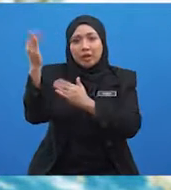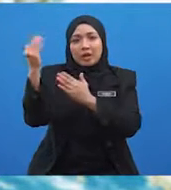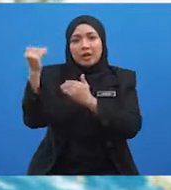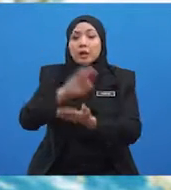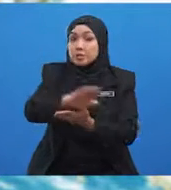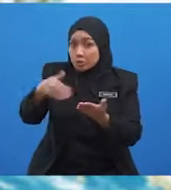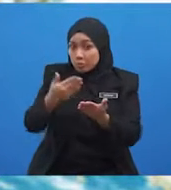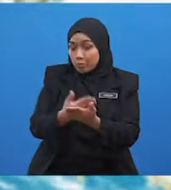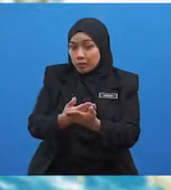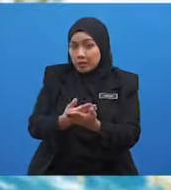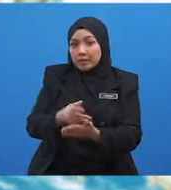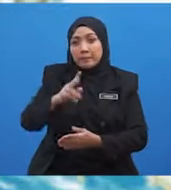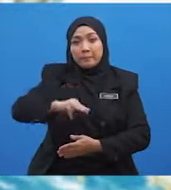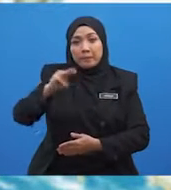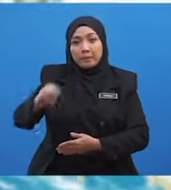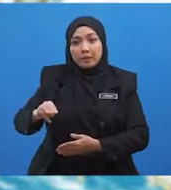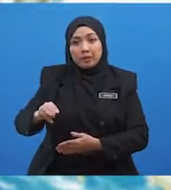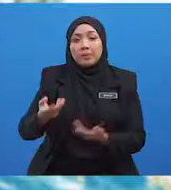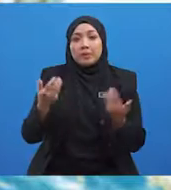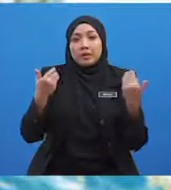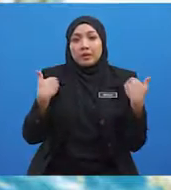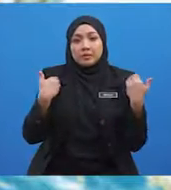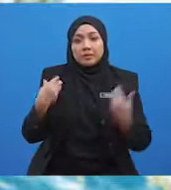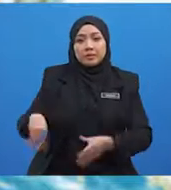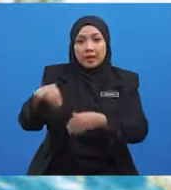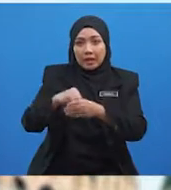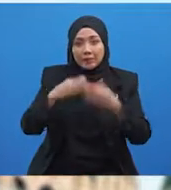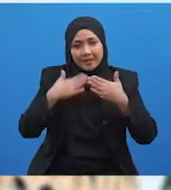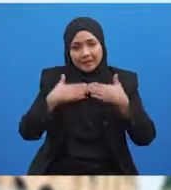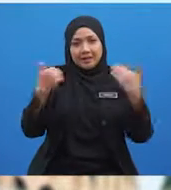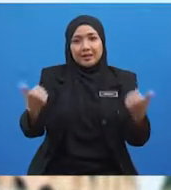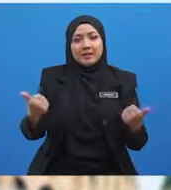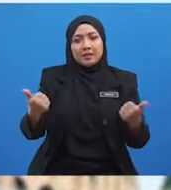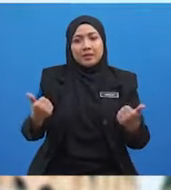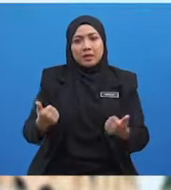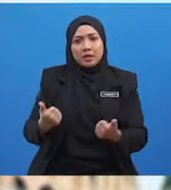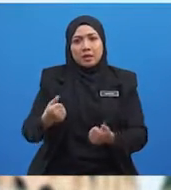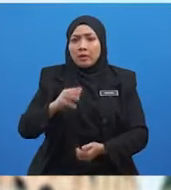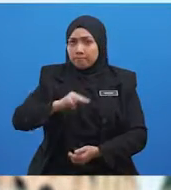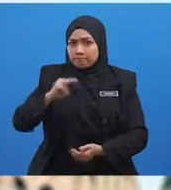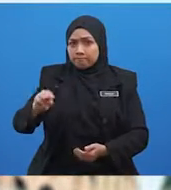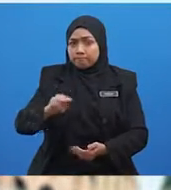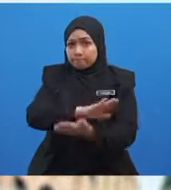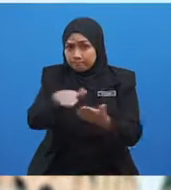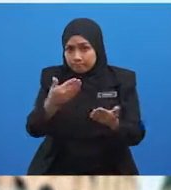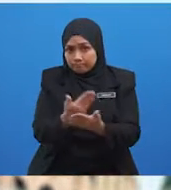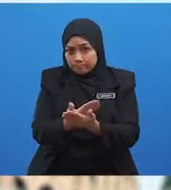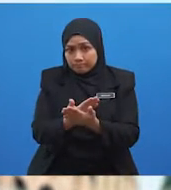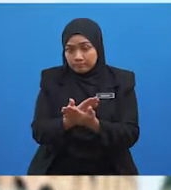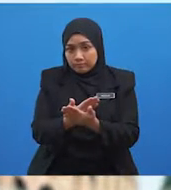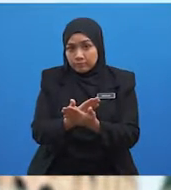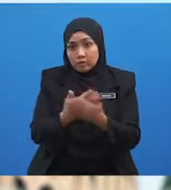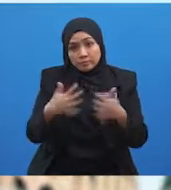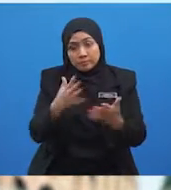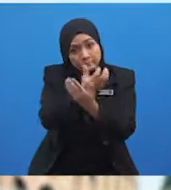semua pelajar berada dalam keadaan sihat. Sudahkah semua pelajar bersedia